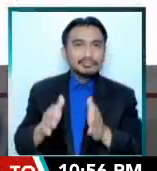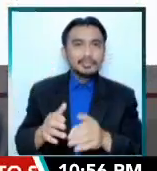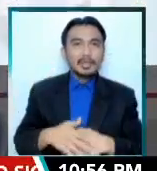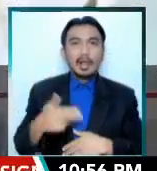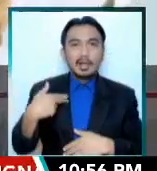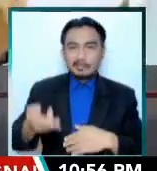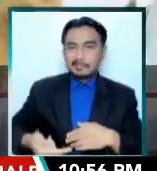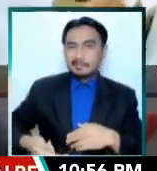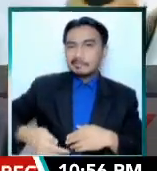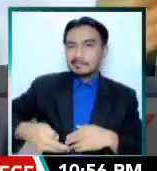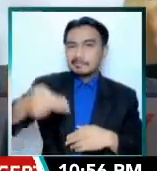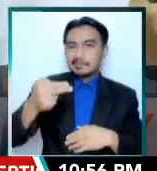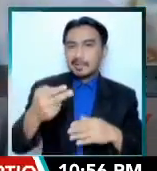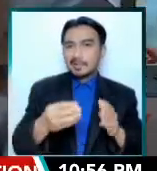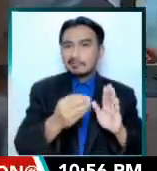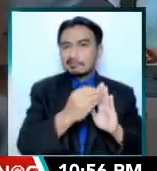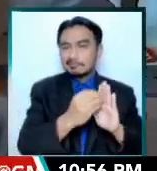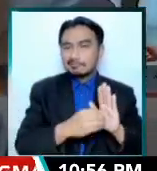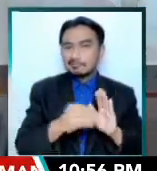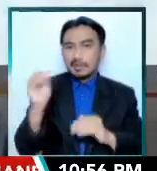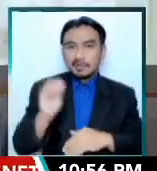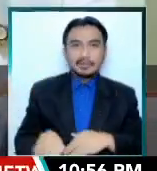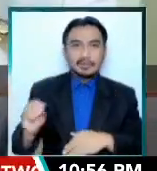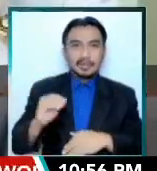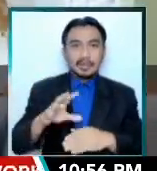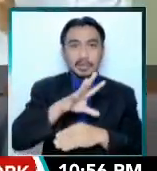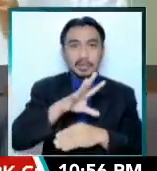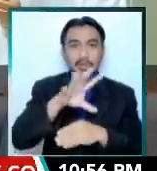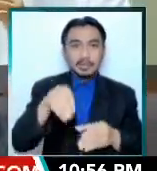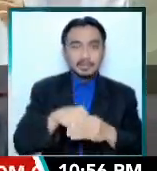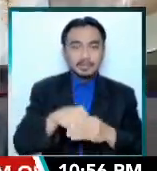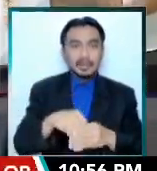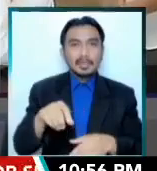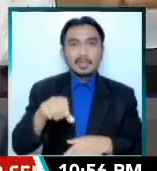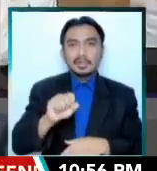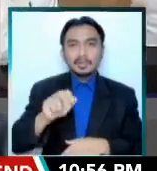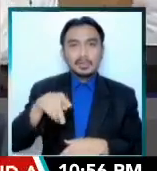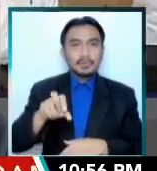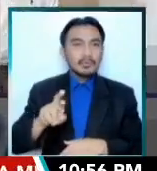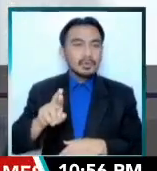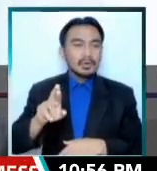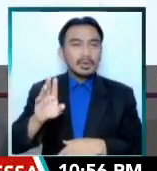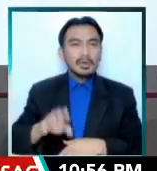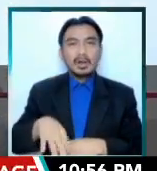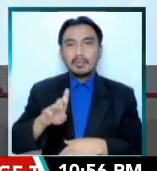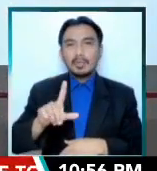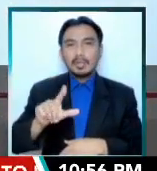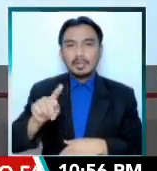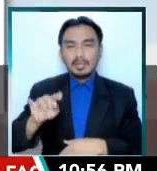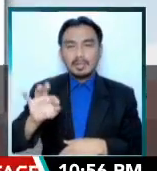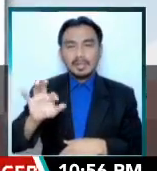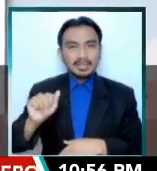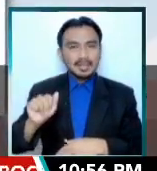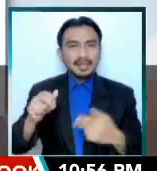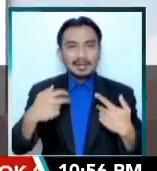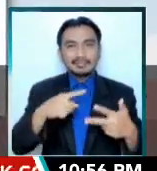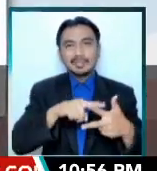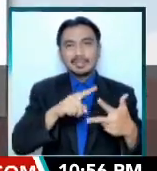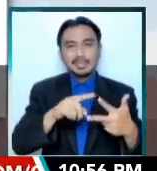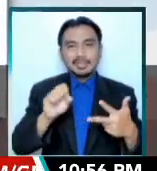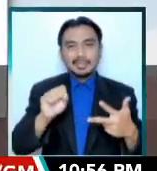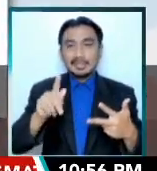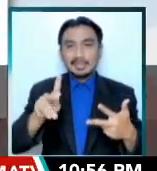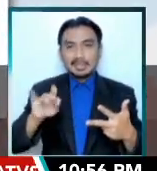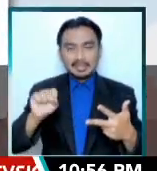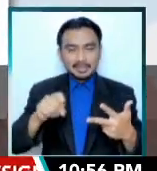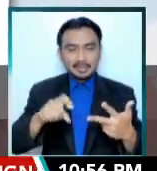programa sa umaga na kinabibilangan ng Super Balita sa Umaga, Saksi sa BB, Melo del Prado sa Super